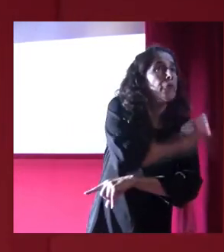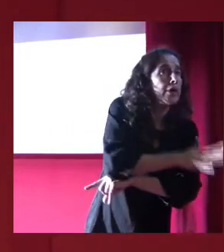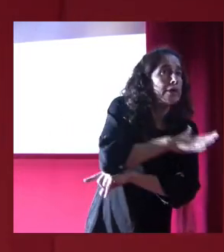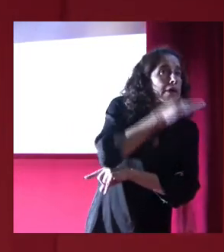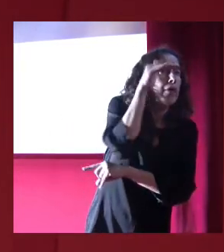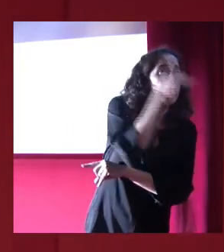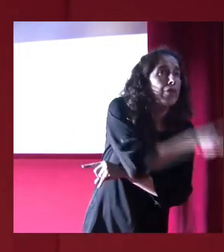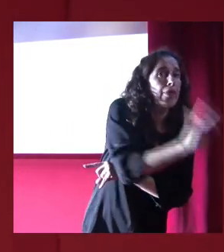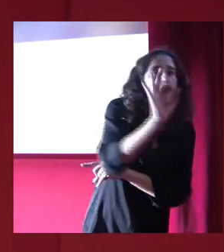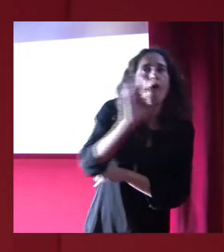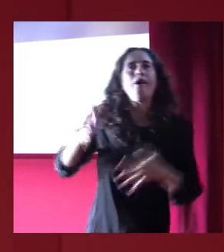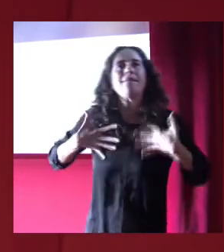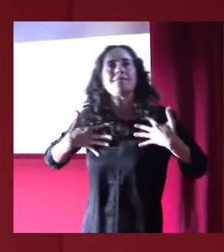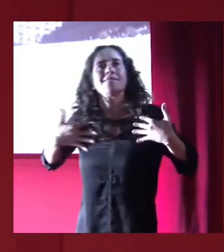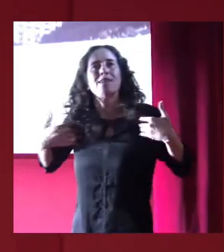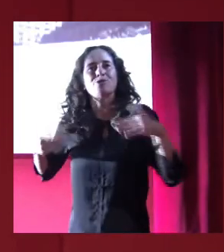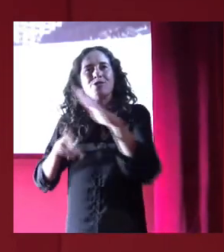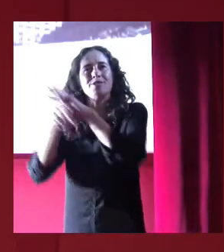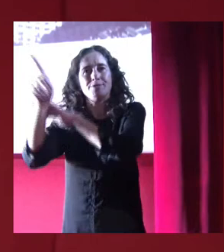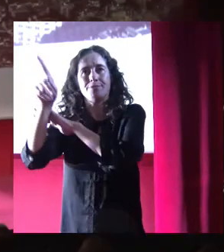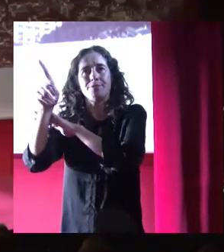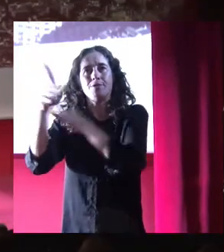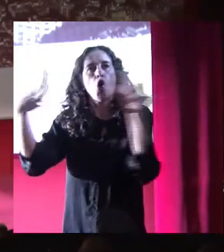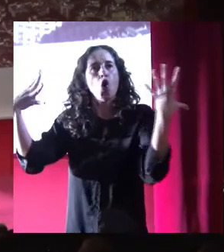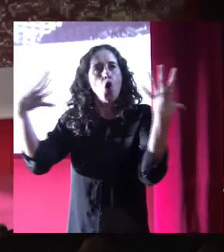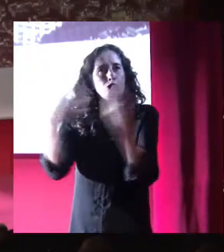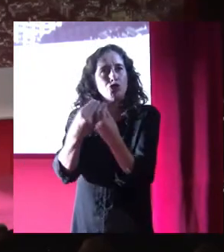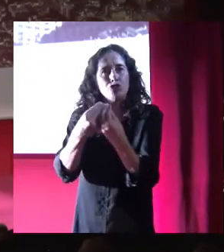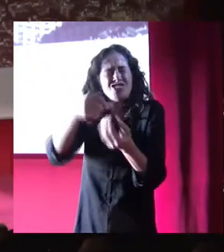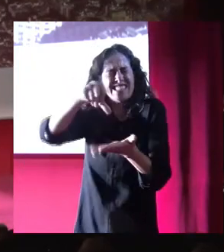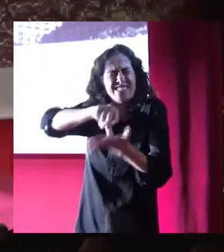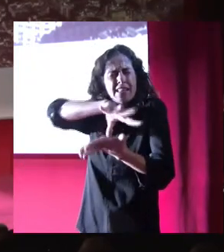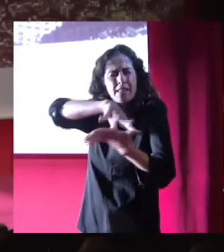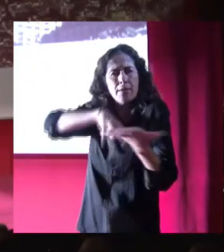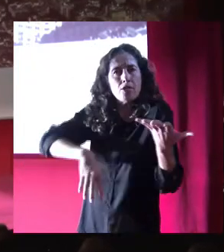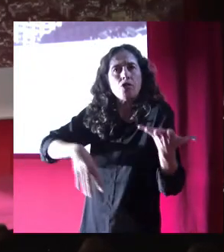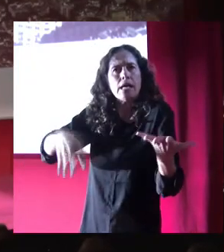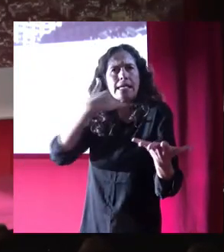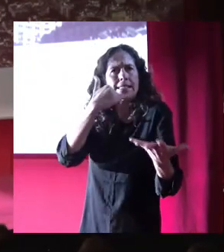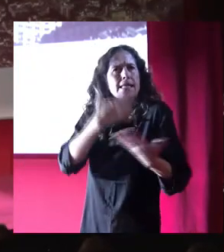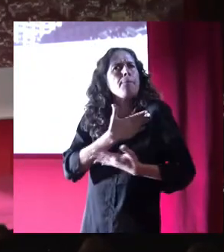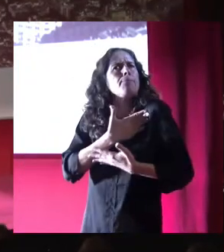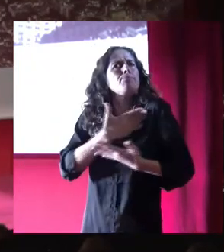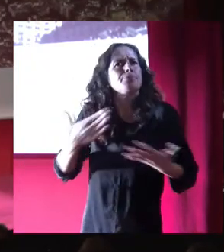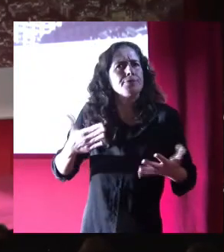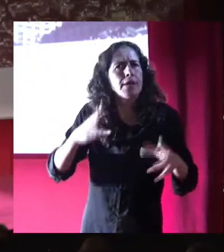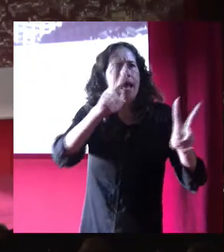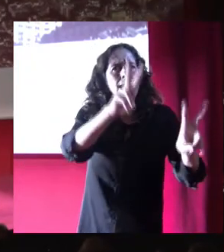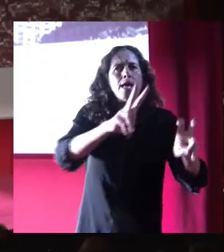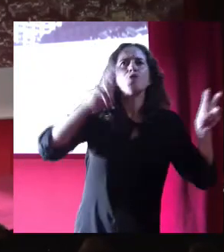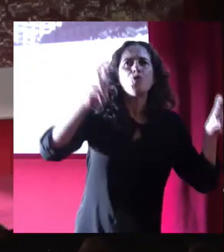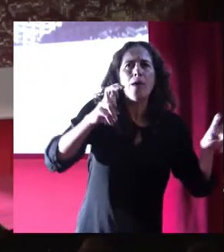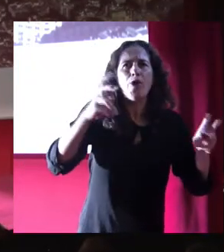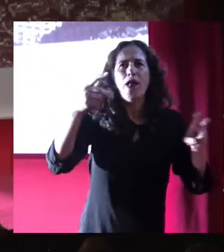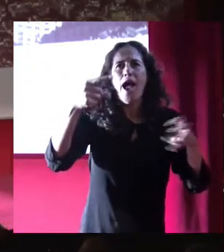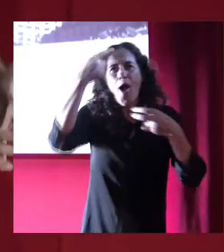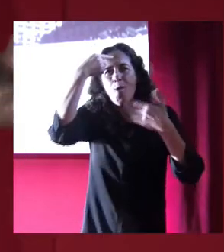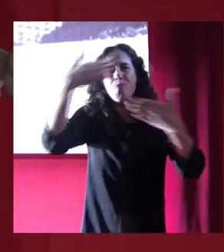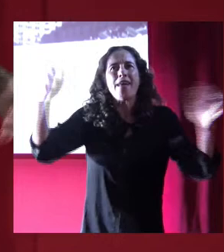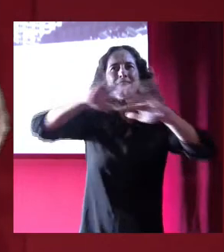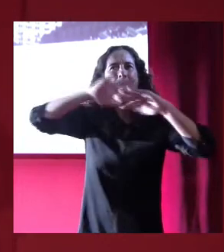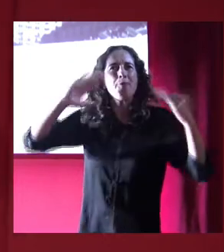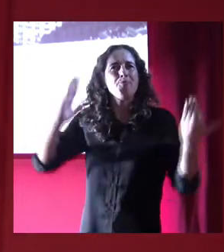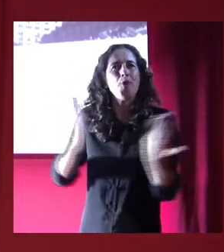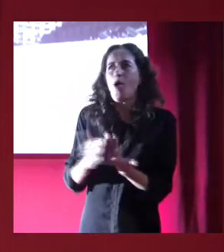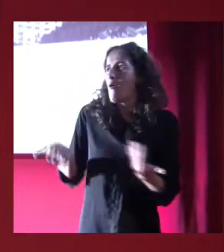il·lusió. Fem junts la Barcelona que es vol gran, la Barcelona que se sap gran, la innovadora i oberta al món, la que